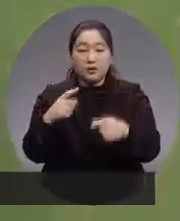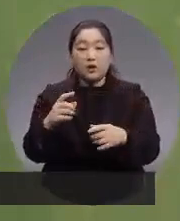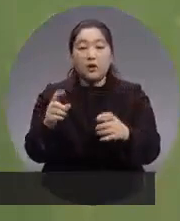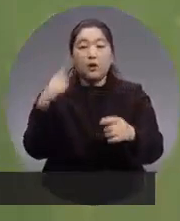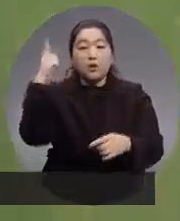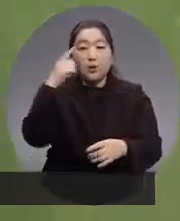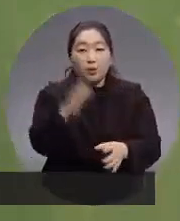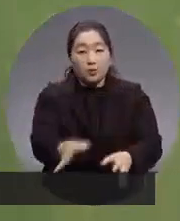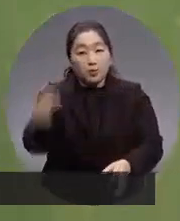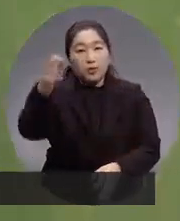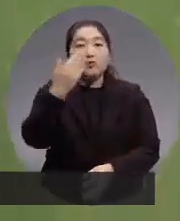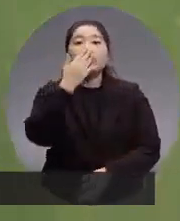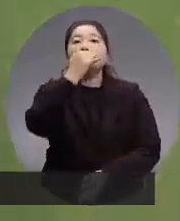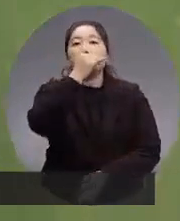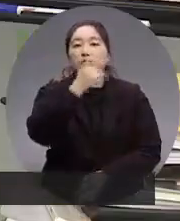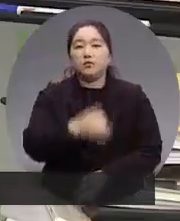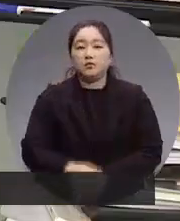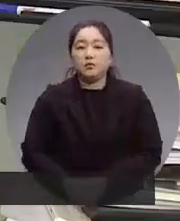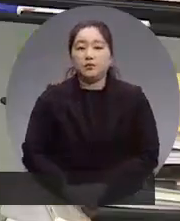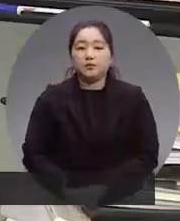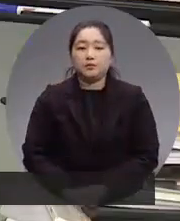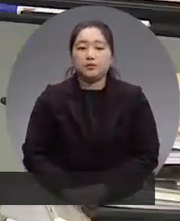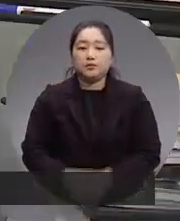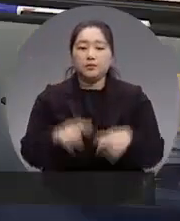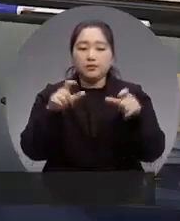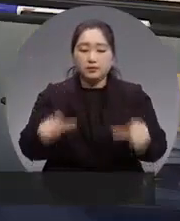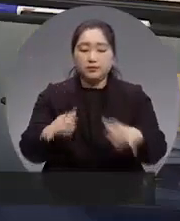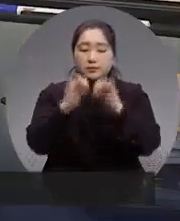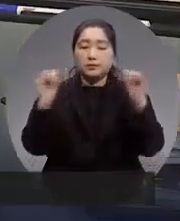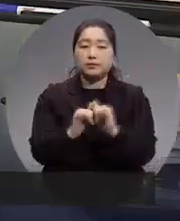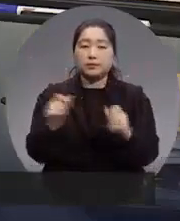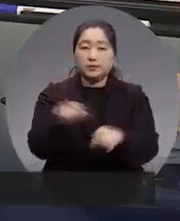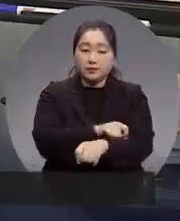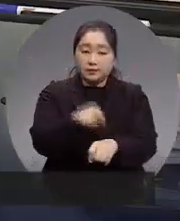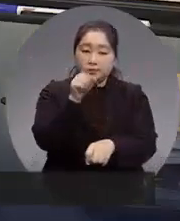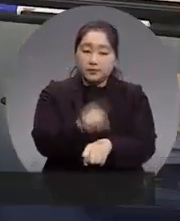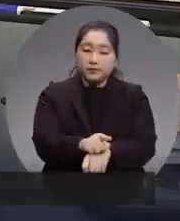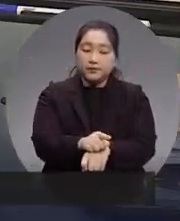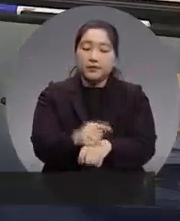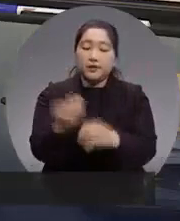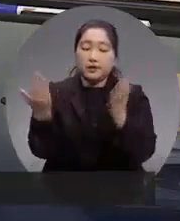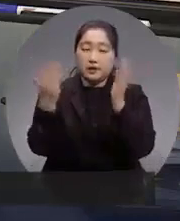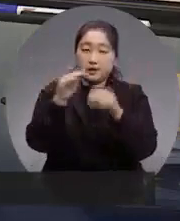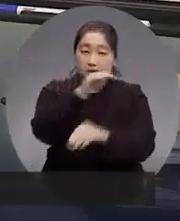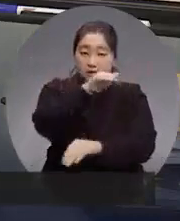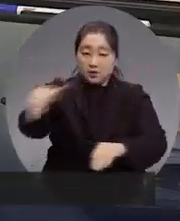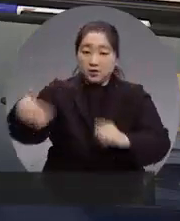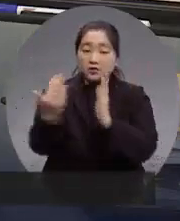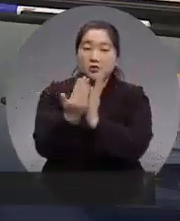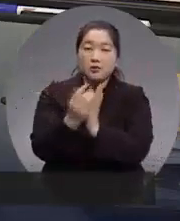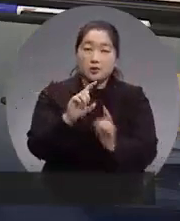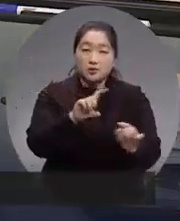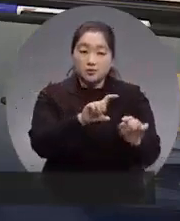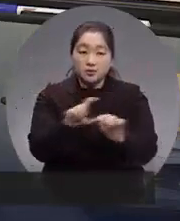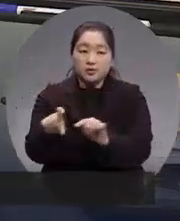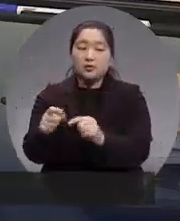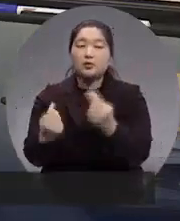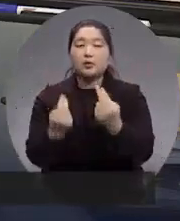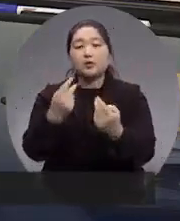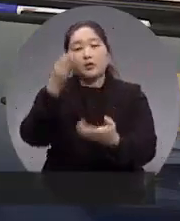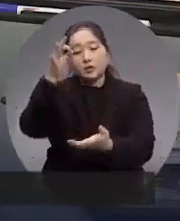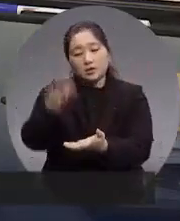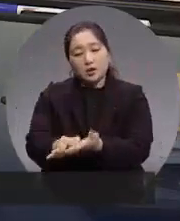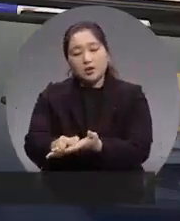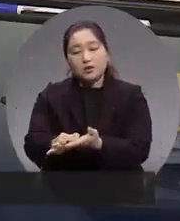오를 가능성도 있습니다. 지역사회의 특징이나 지역사회의 기준에 맞춰서 그러니까 평균값을